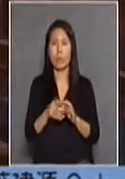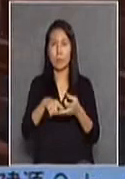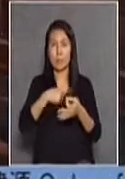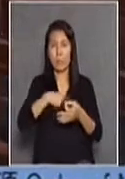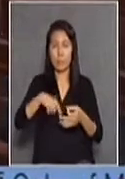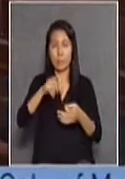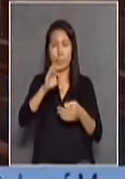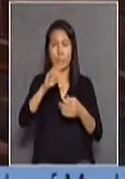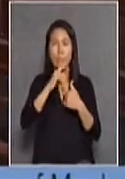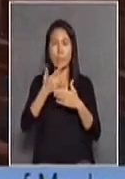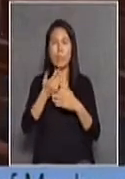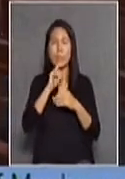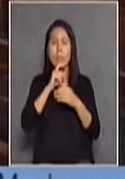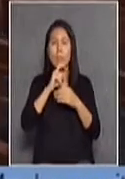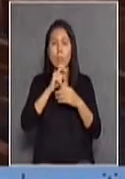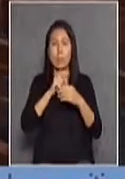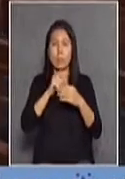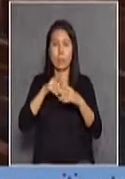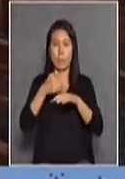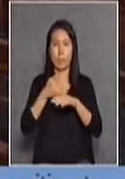嘅，係呢個中國社科院嘅